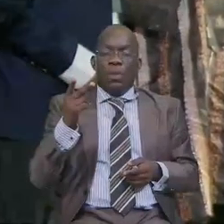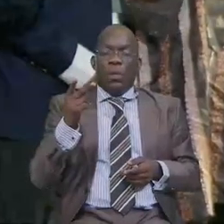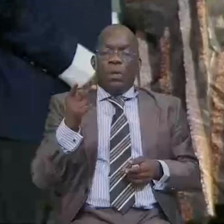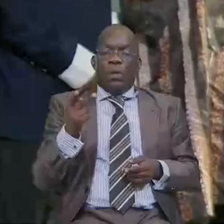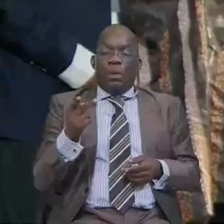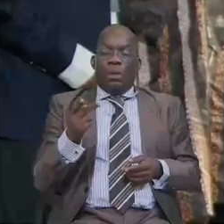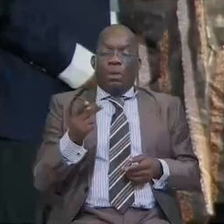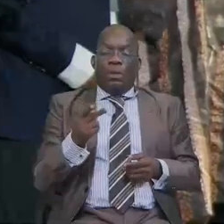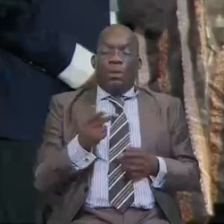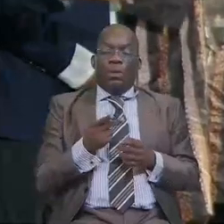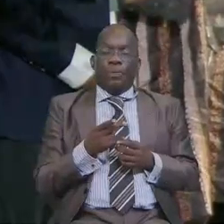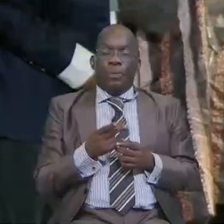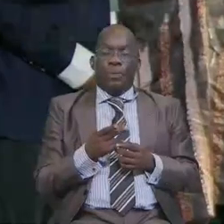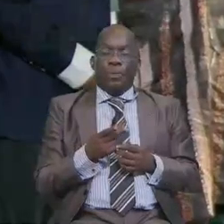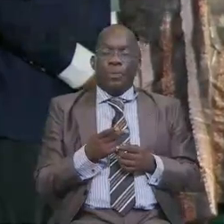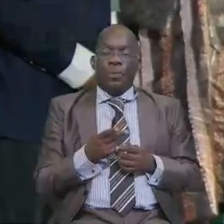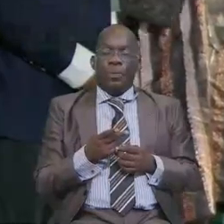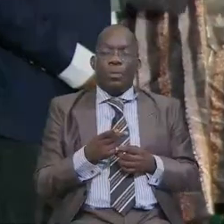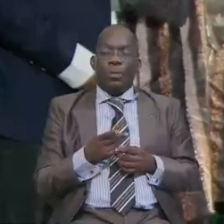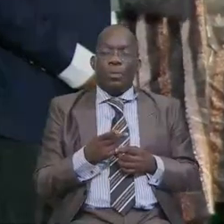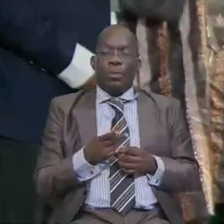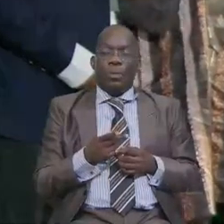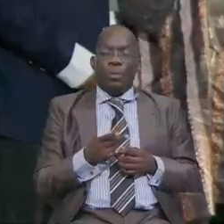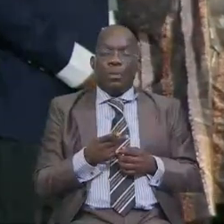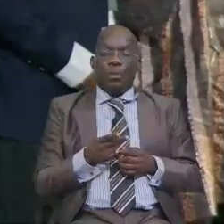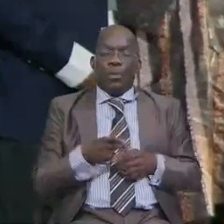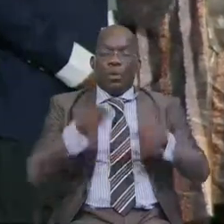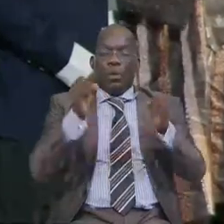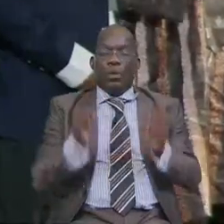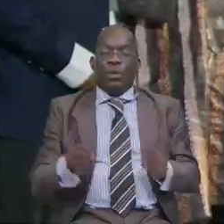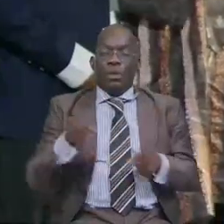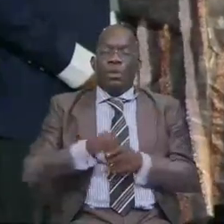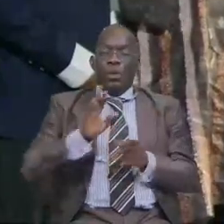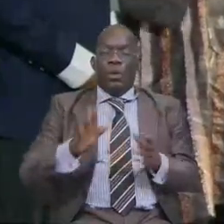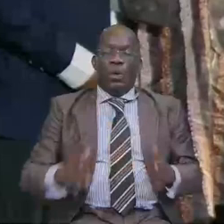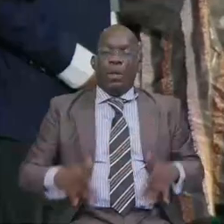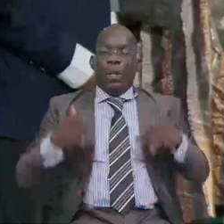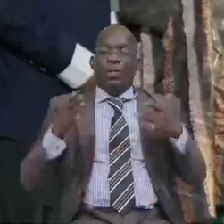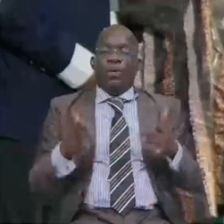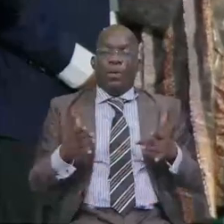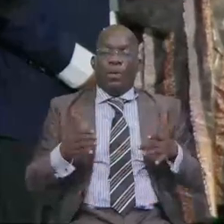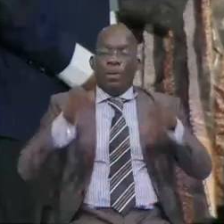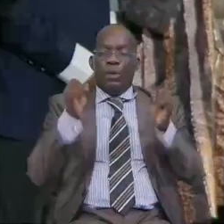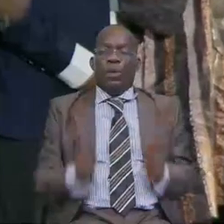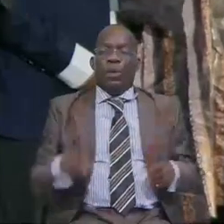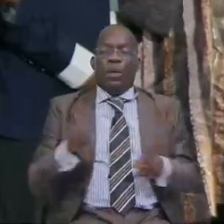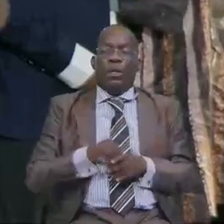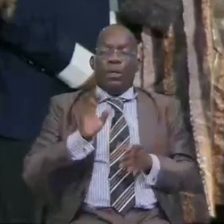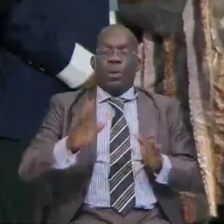perçu, plus de grâce dans ta vie, la force dans ta vie, la puissance dans ta